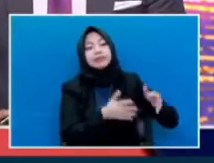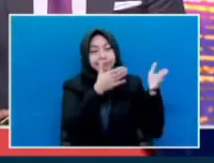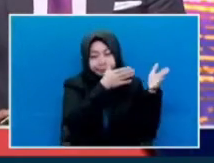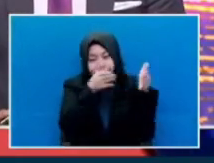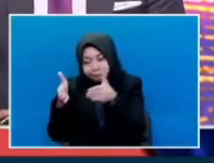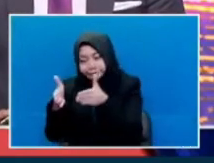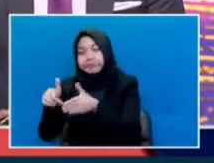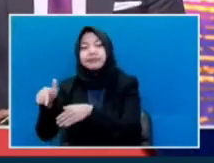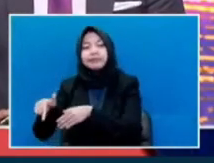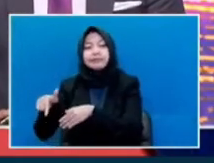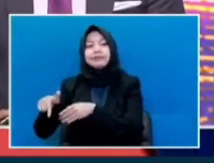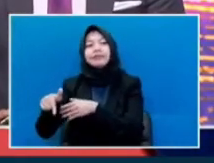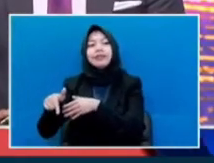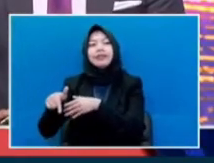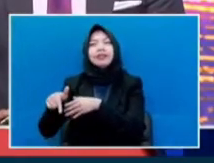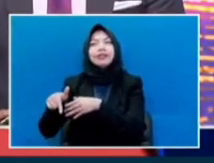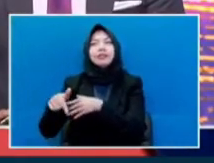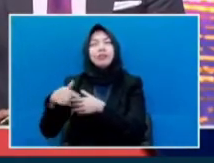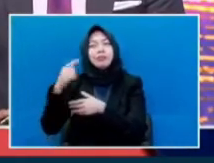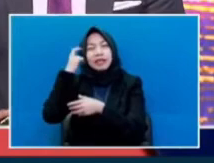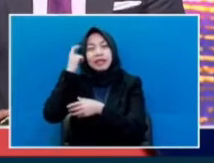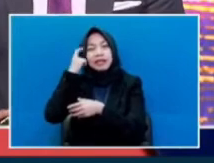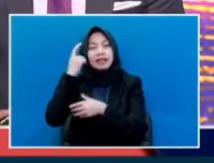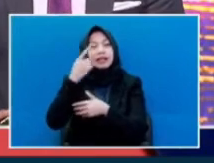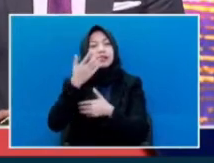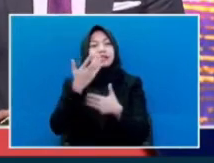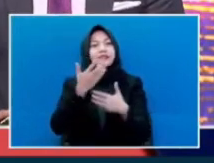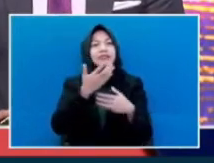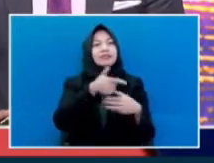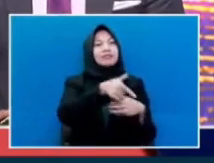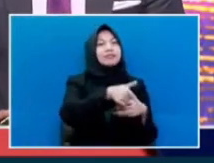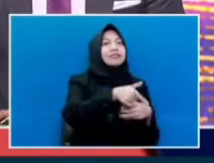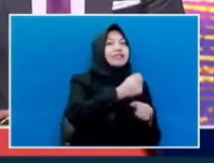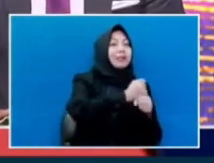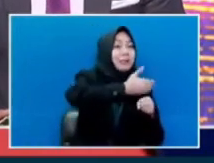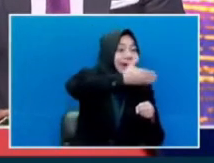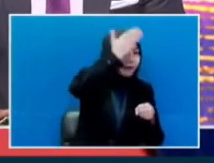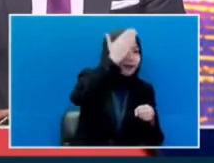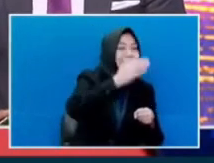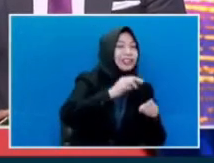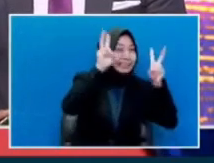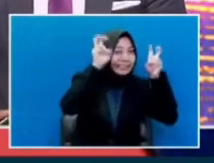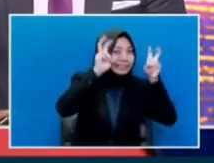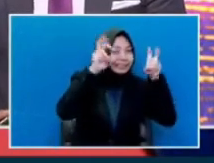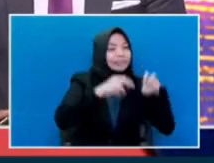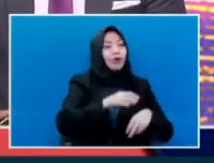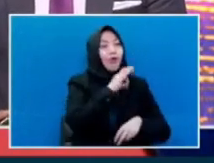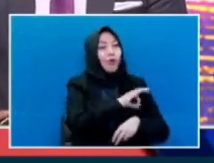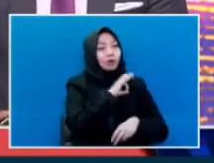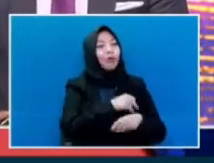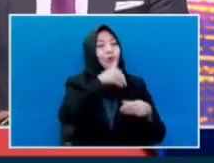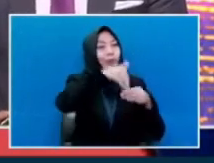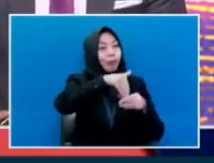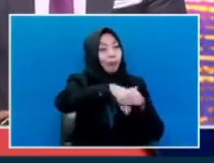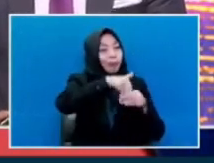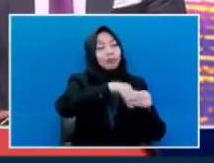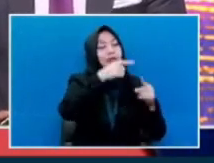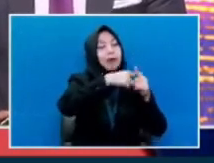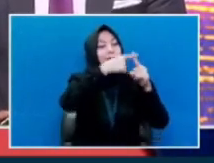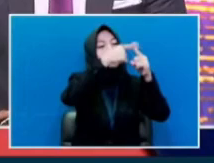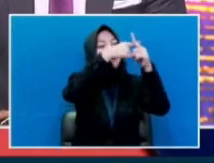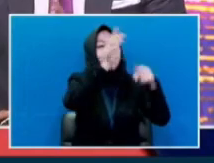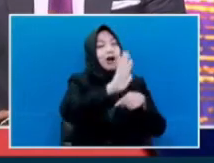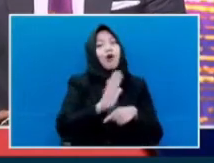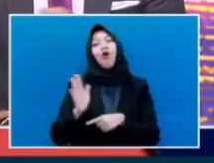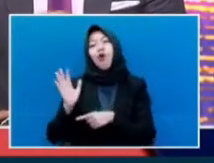Ee tidak menguntungkan ee yang sebelah gitu berarti bisa dikatakan ini langkah yang tepat ya untuk PDIP